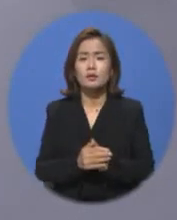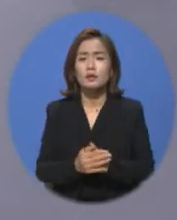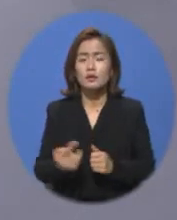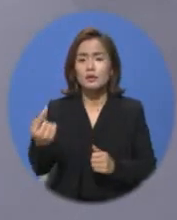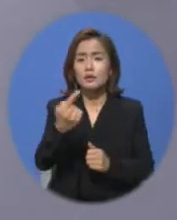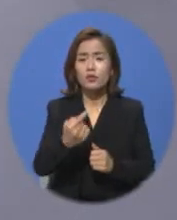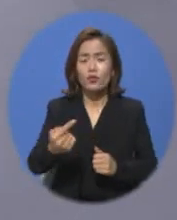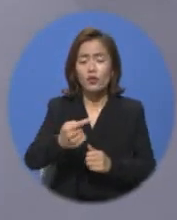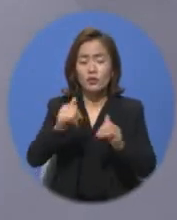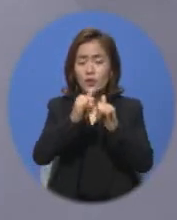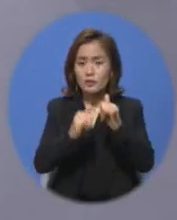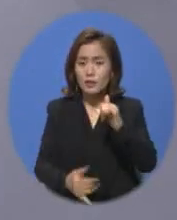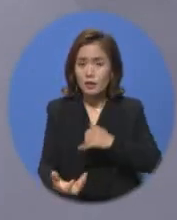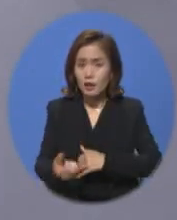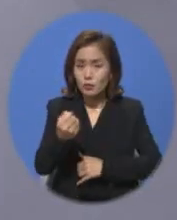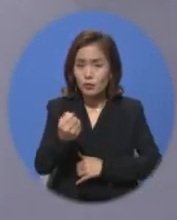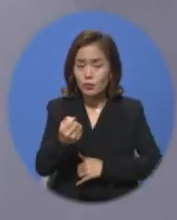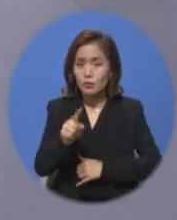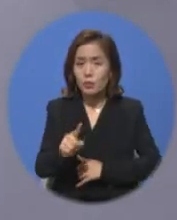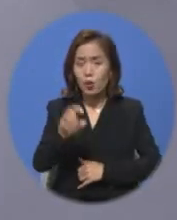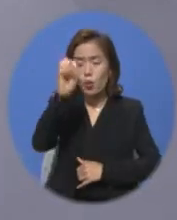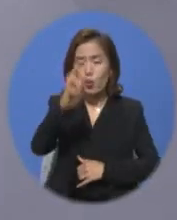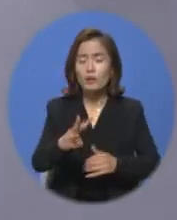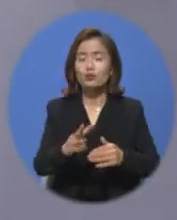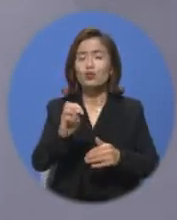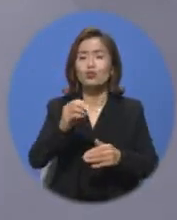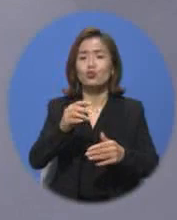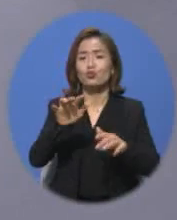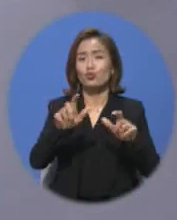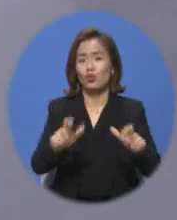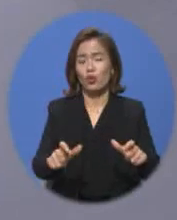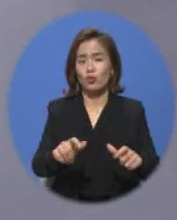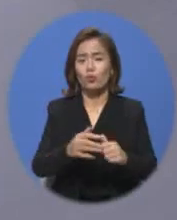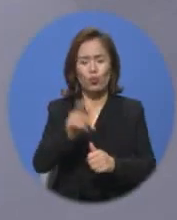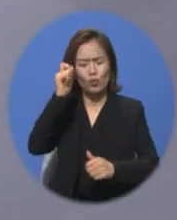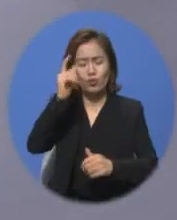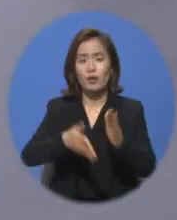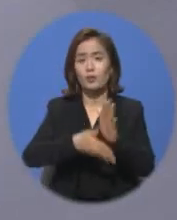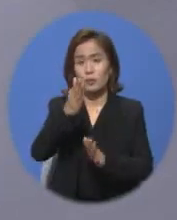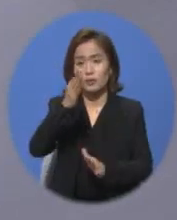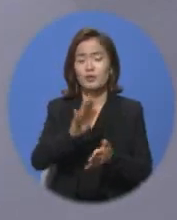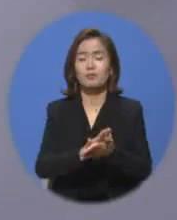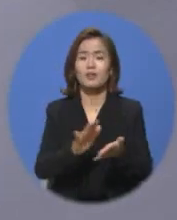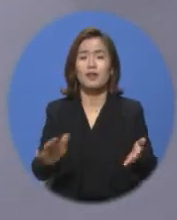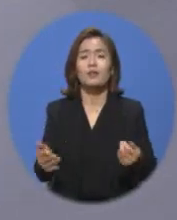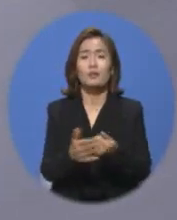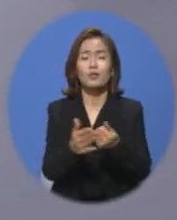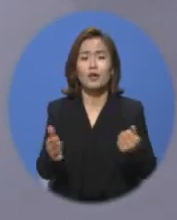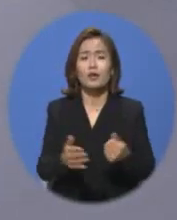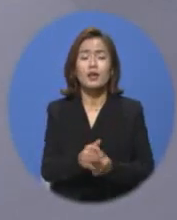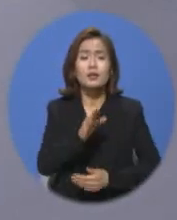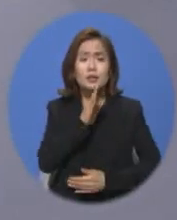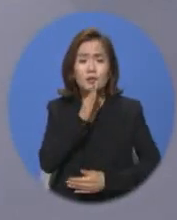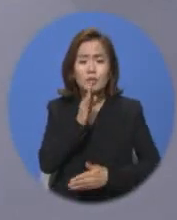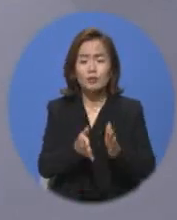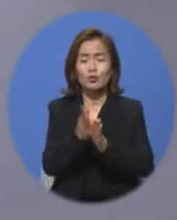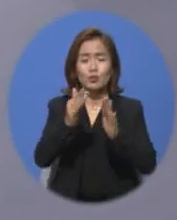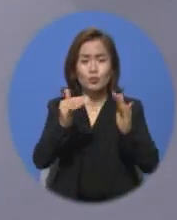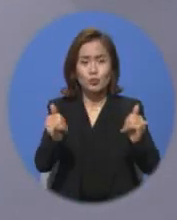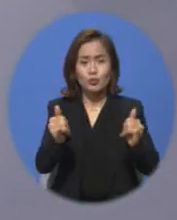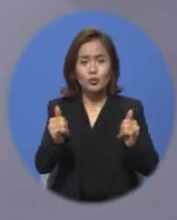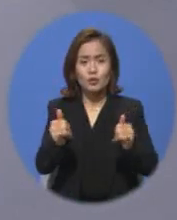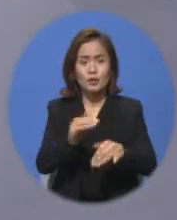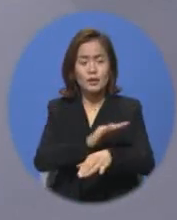광주와호남지역은 천년의역사를가지고있습니다.정말 훌륭한도시입니다.그래서저는주민여러분